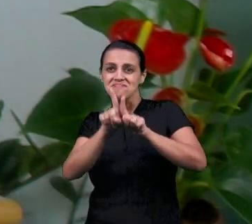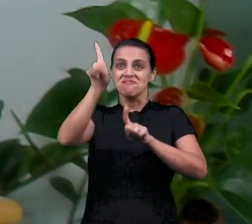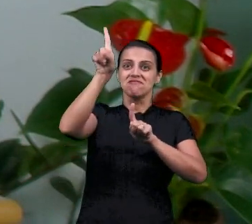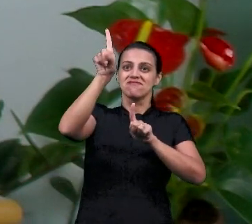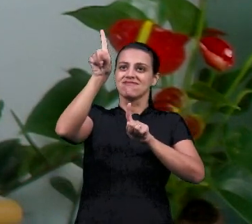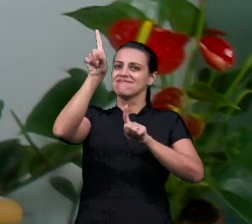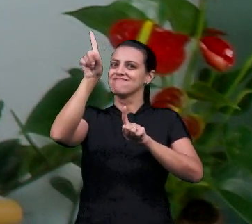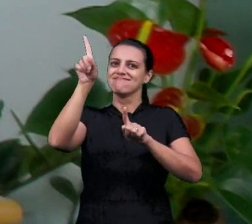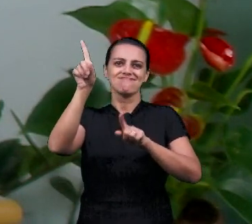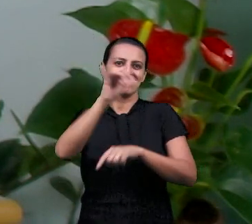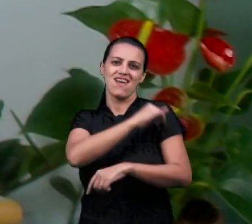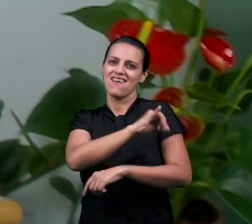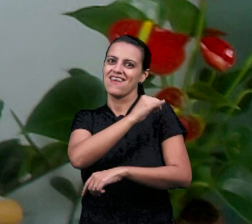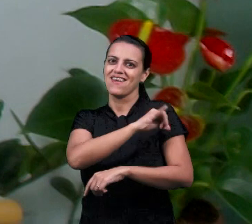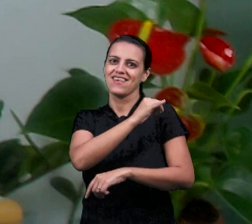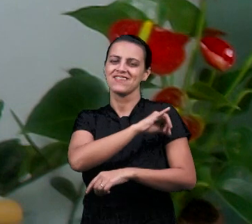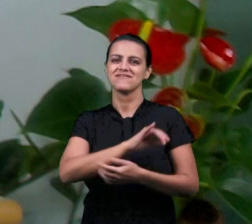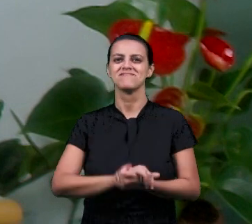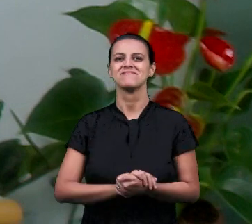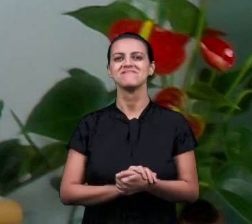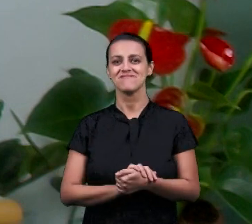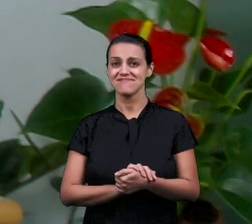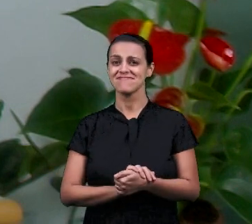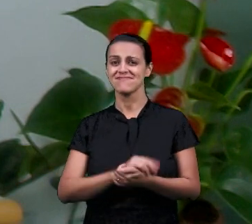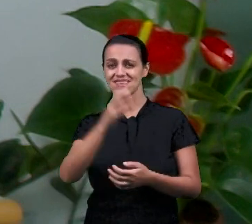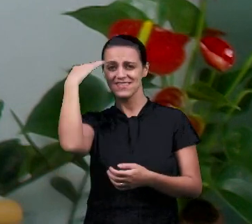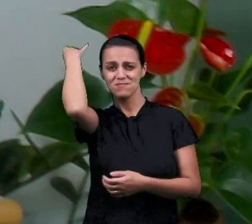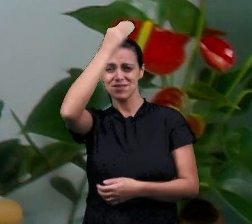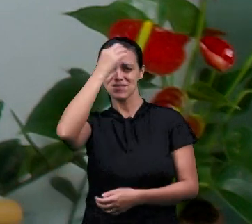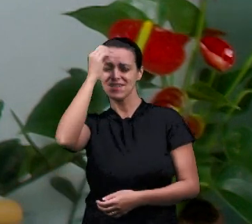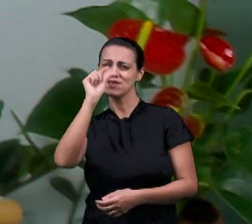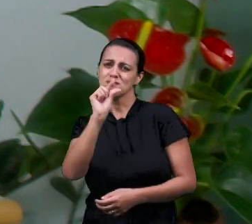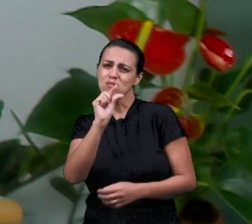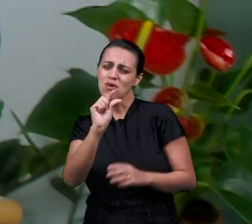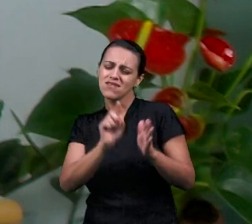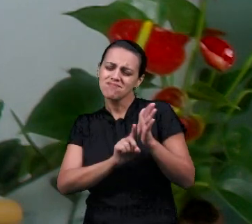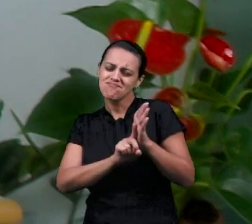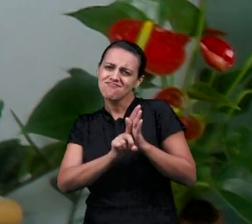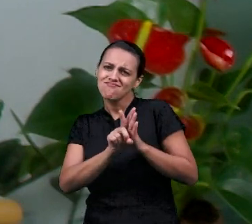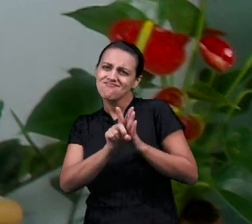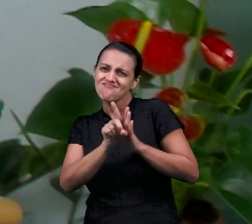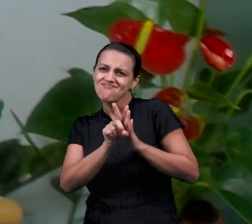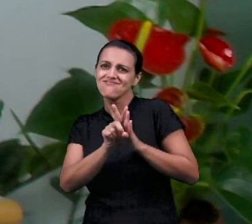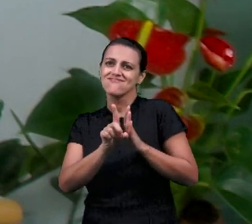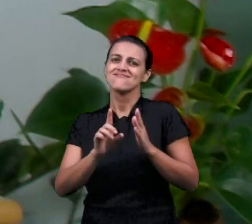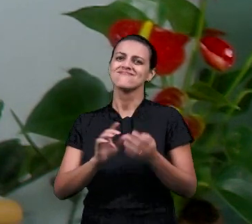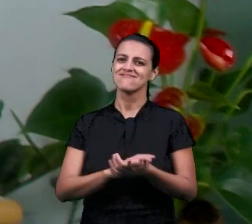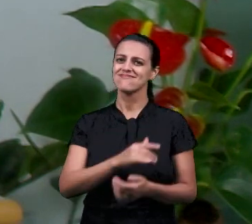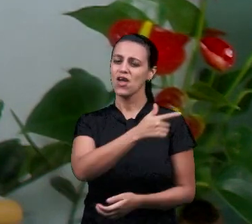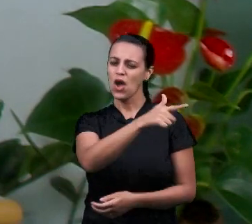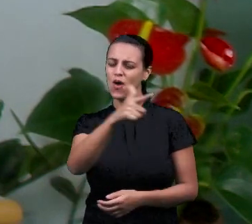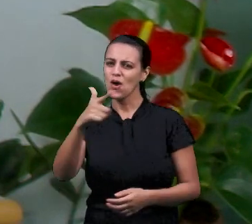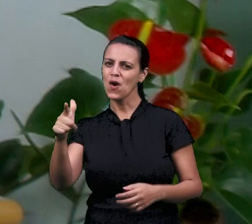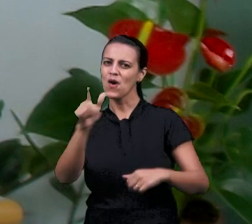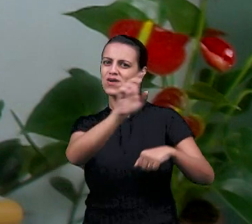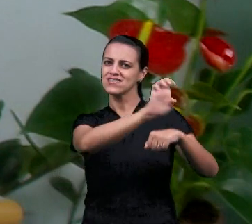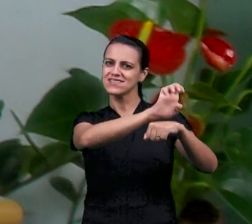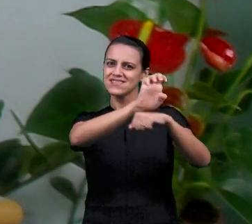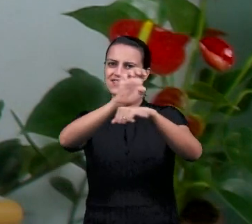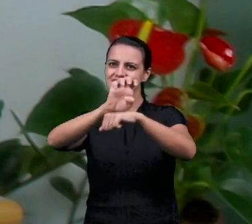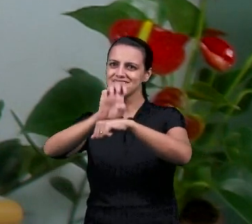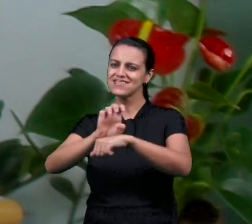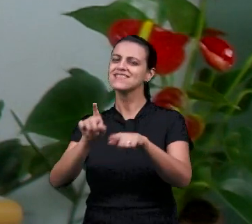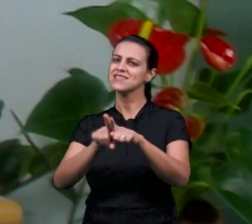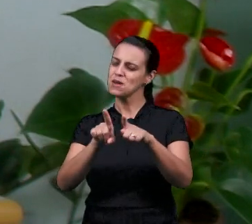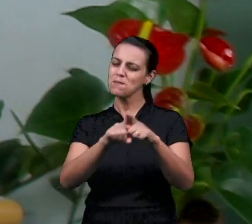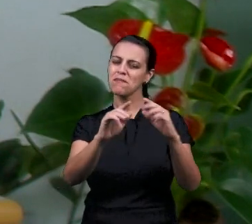réussi. Saint-Esprit, l'État du Espírito Santo a augmenté un peu. Nous attendons d'autres États aussi qu'ils